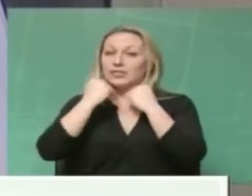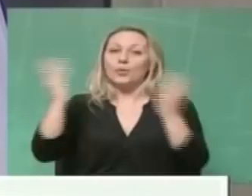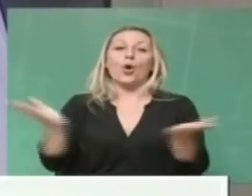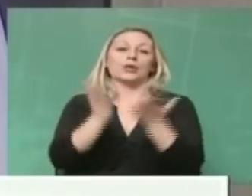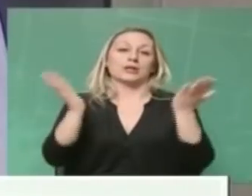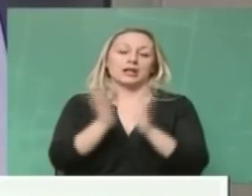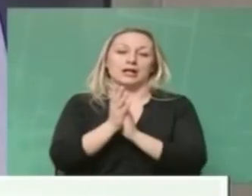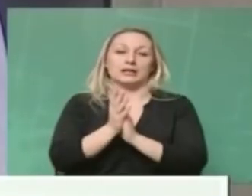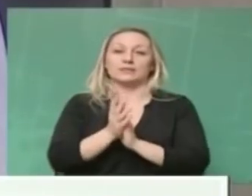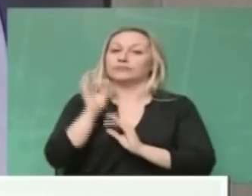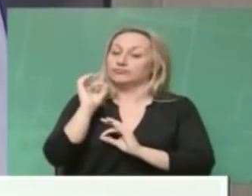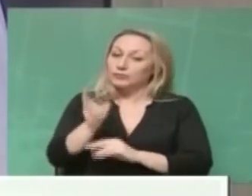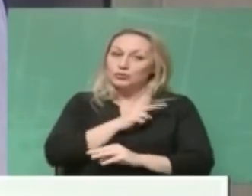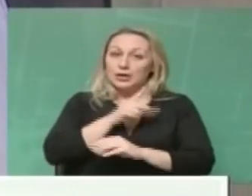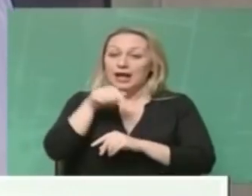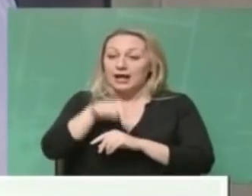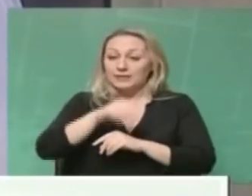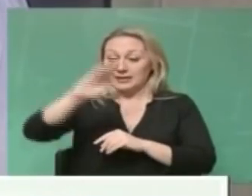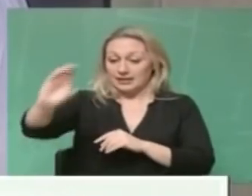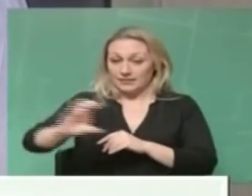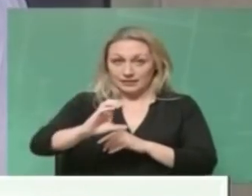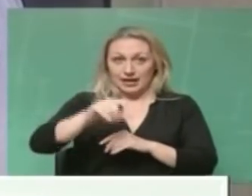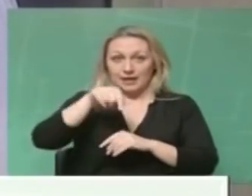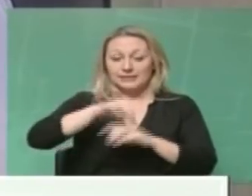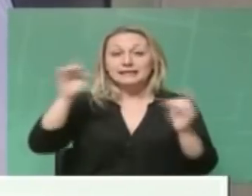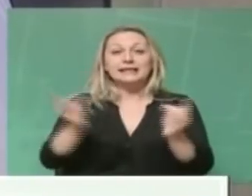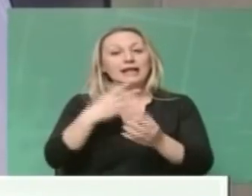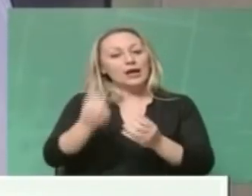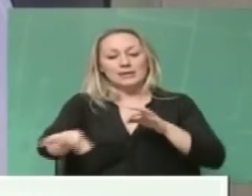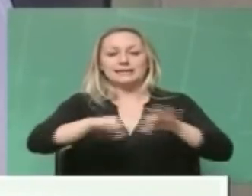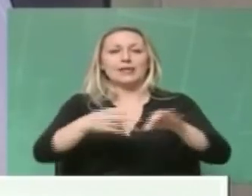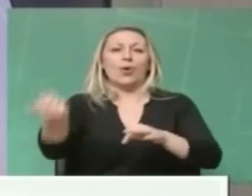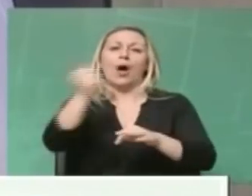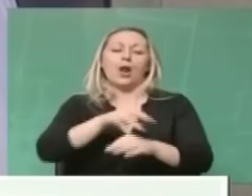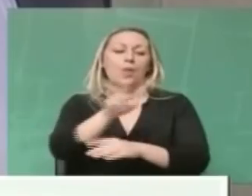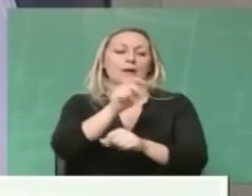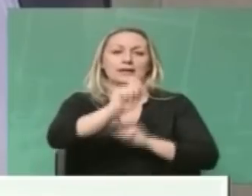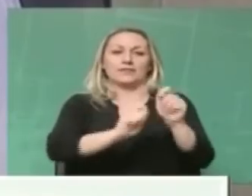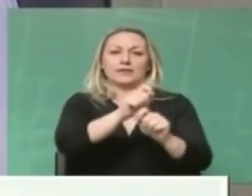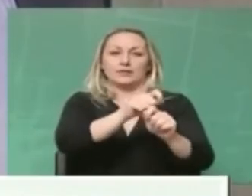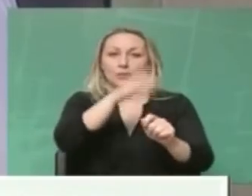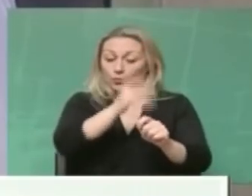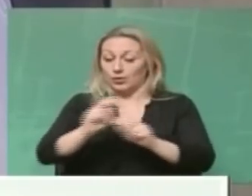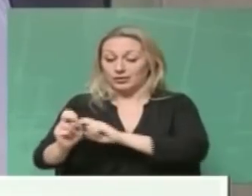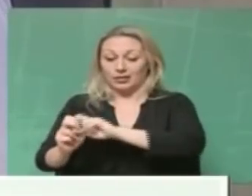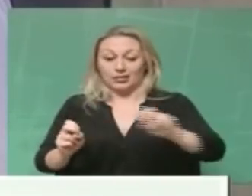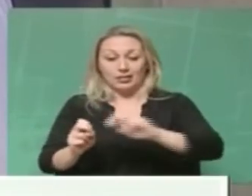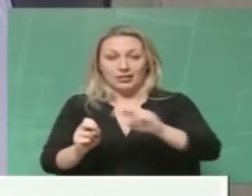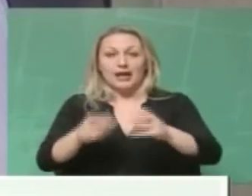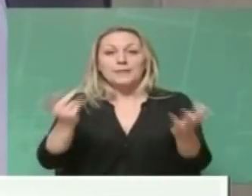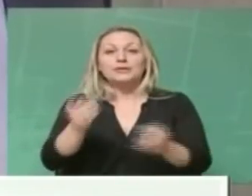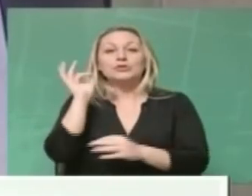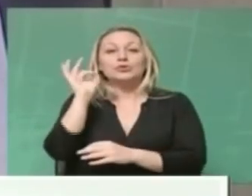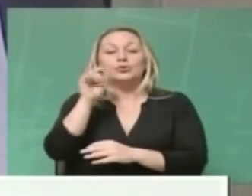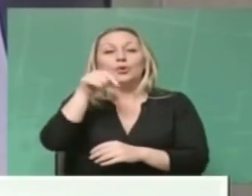πάρκινγκ? Ερώτημα. Αυτά τα χρήματα μπορούν να διατεθούν σε αυτή την κατεύθυνση? Έστω αν μη τι άλλο, να λυθεί ή εν πάση περιπτώσει να